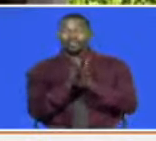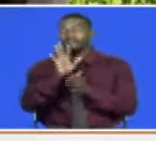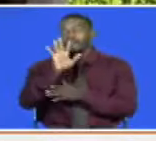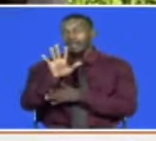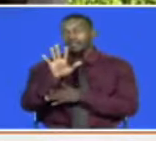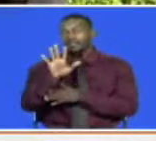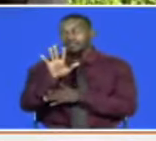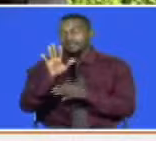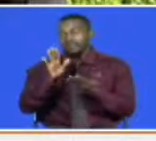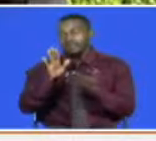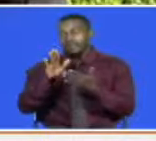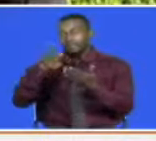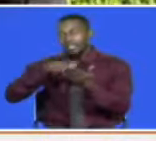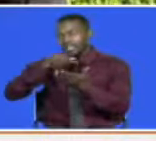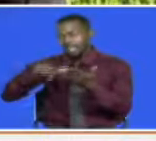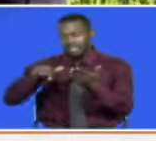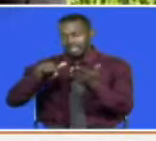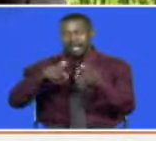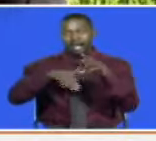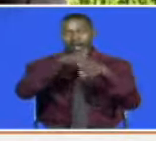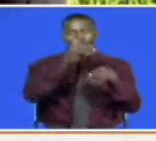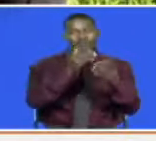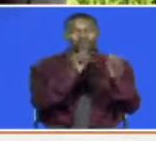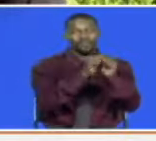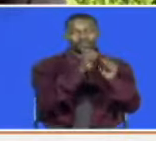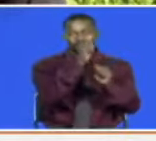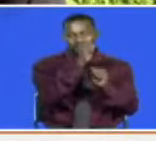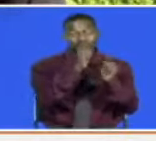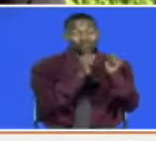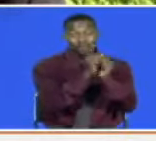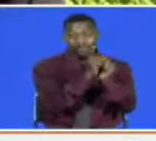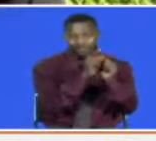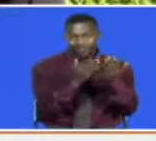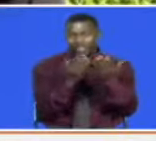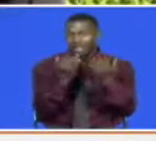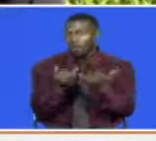11. Anaingia kwenye kumbukumbu ya historia kwa kuwa